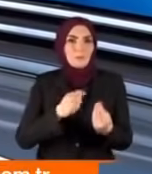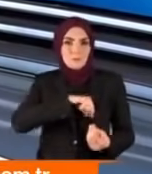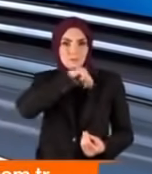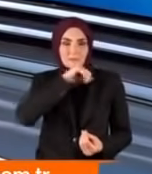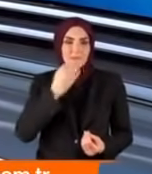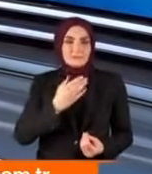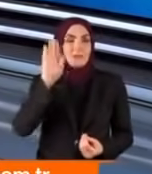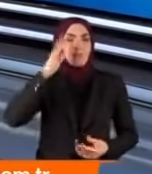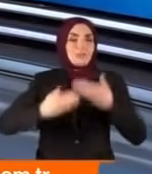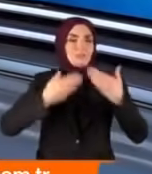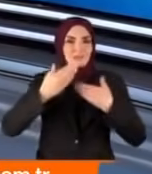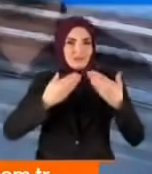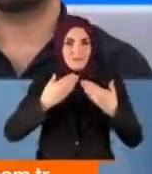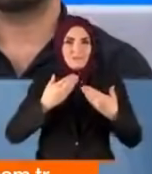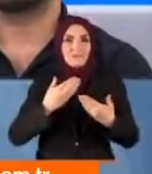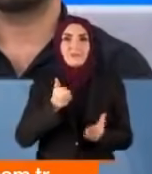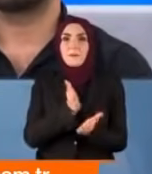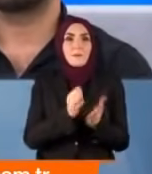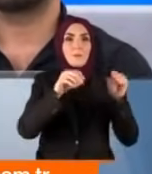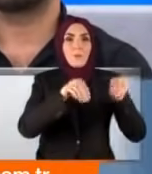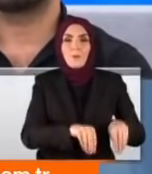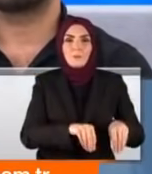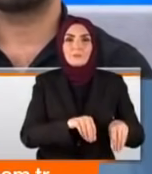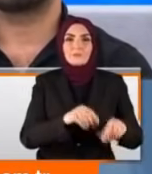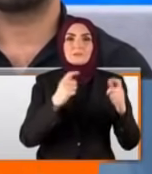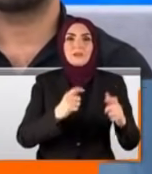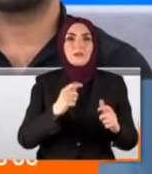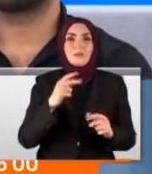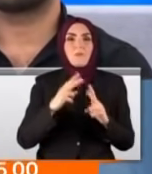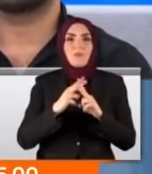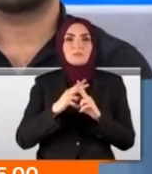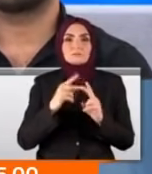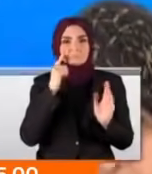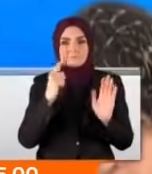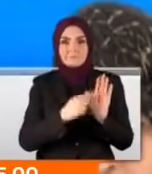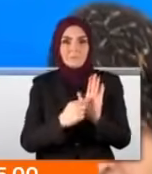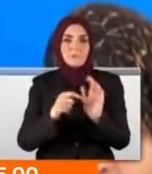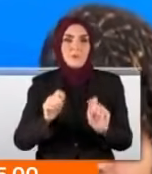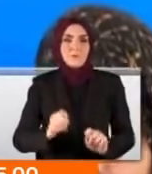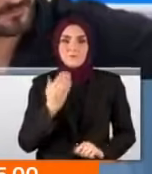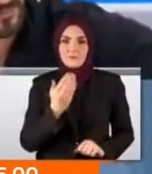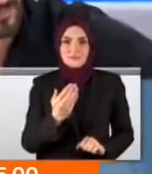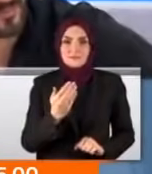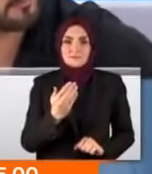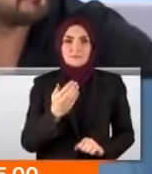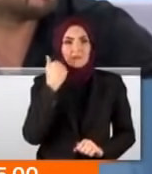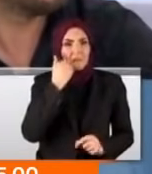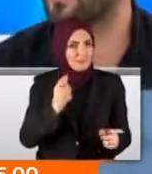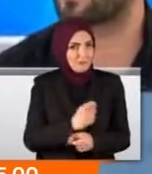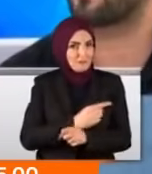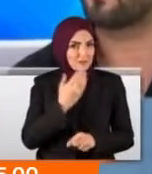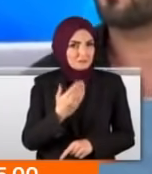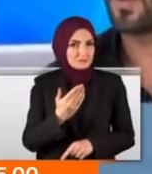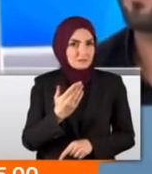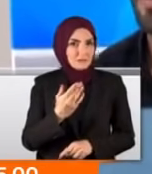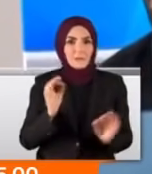kendisi gösterdi. Her şey çok güzeldi. Kadın bir gün eve geldiniz, evde yoktu. Aynen. Ne yalanlarından, aramızda hiçbir problem yoktu, ne